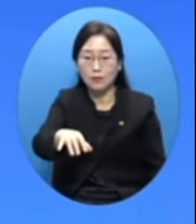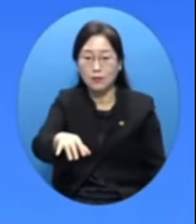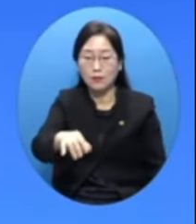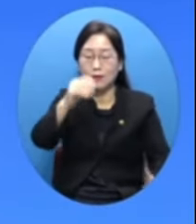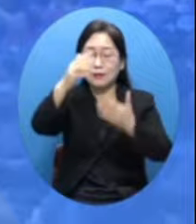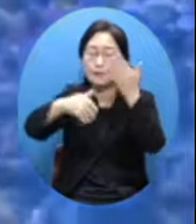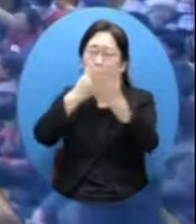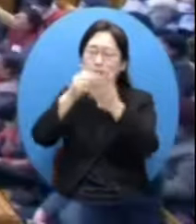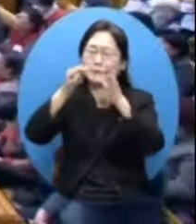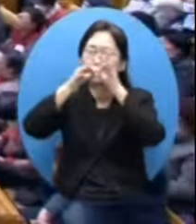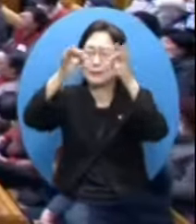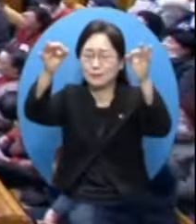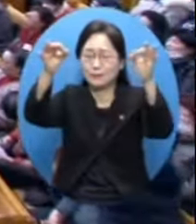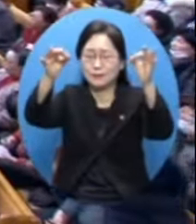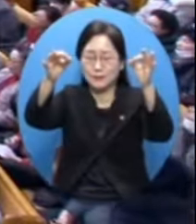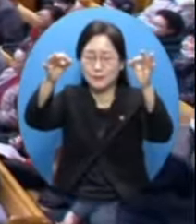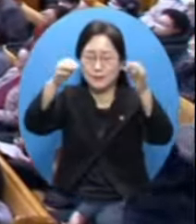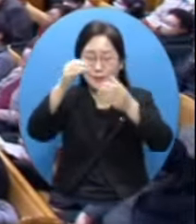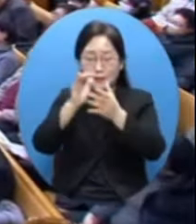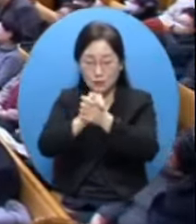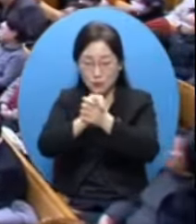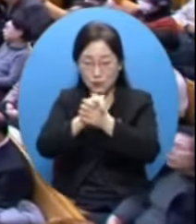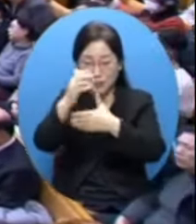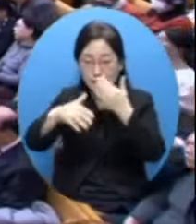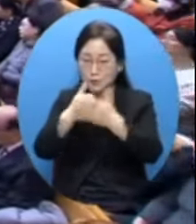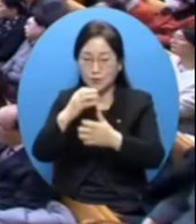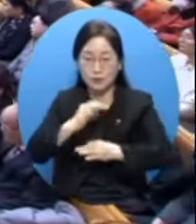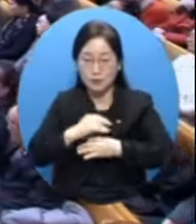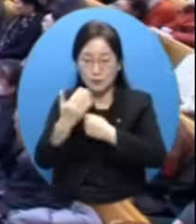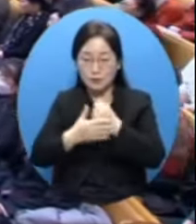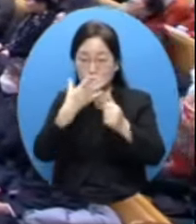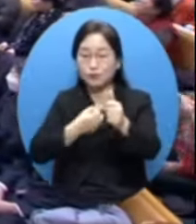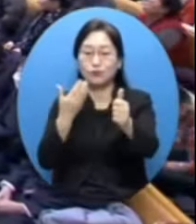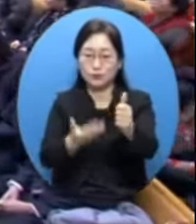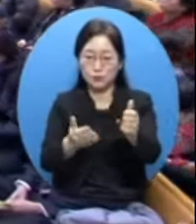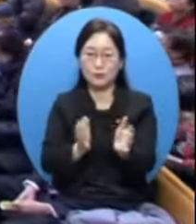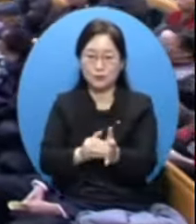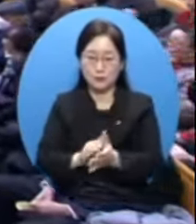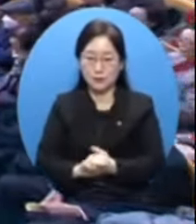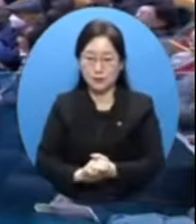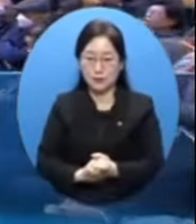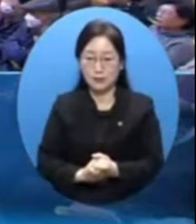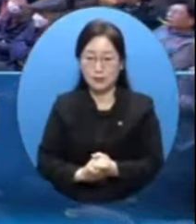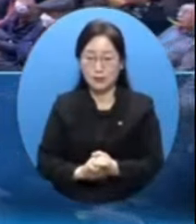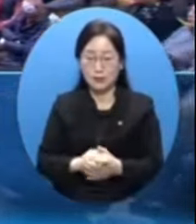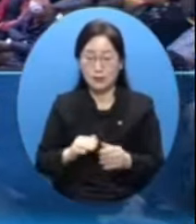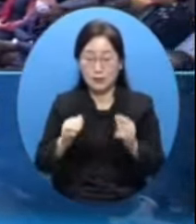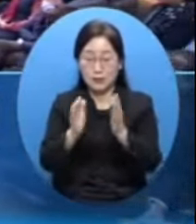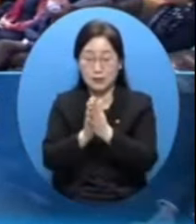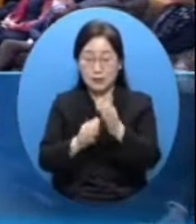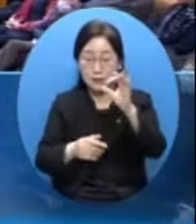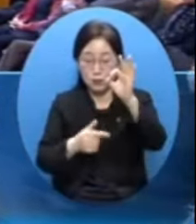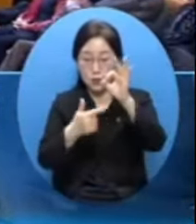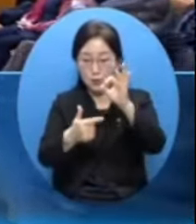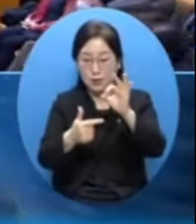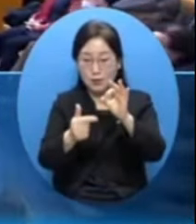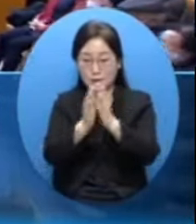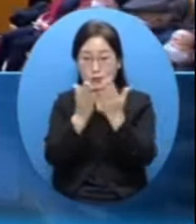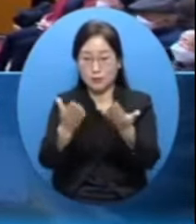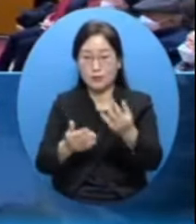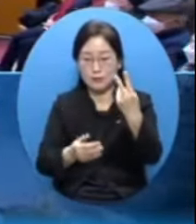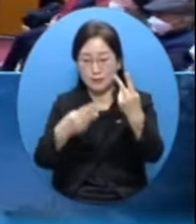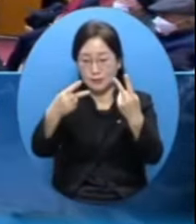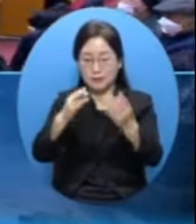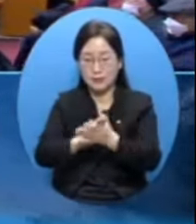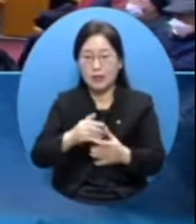부르짖습니다. 기도할 때 하나님의 놀라운 은혜와 축복이 임하게 되는 것입니다. 요나서 2장 2절은 말씀합니다. 이르되 내가 받는 고난으로